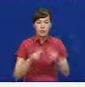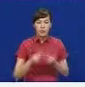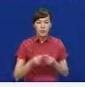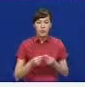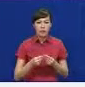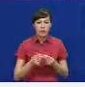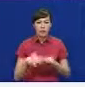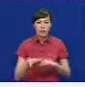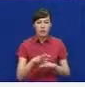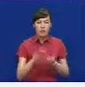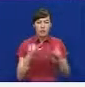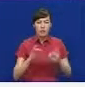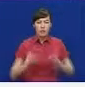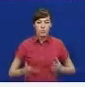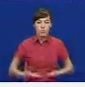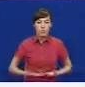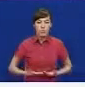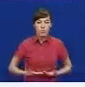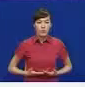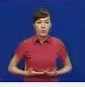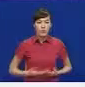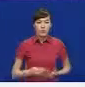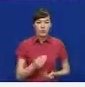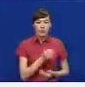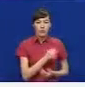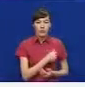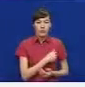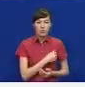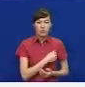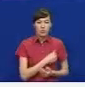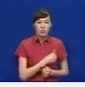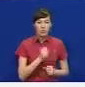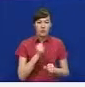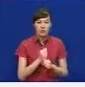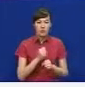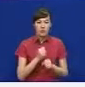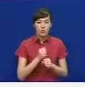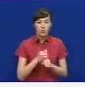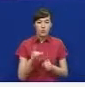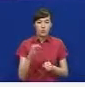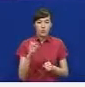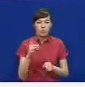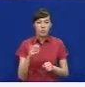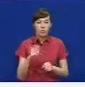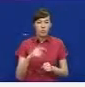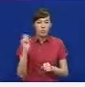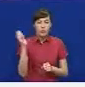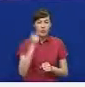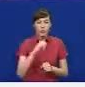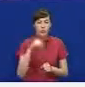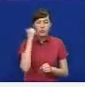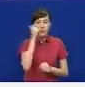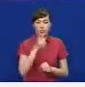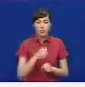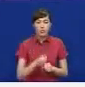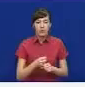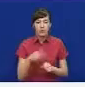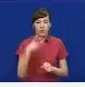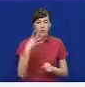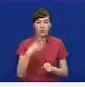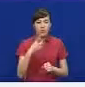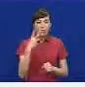елімізде бейбіт өмір сүрсе деп тілейміз Құдайдан. Еңбекші ауданда сол жылдардағы зұлмат соғыстың зардабын тартқан 43